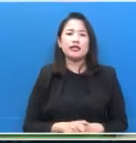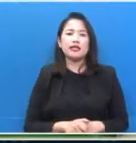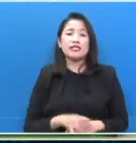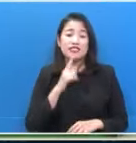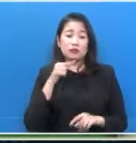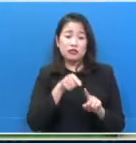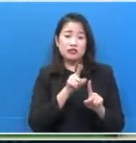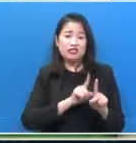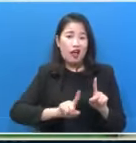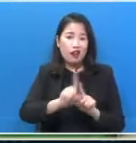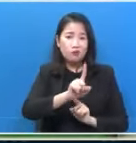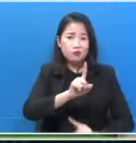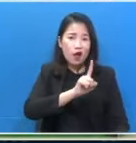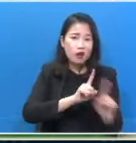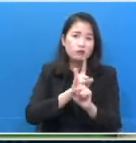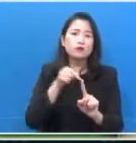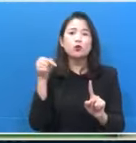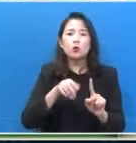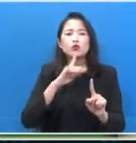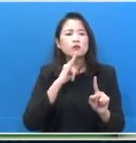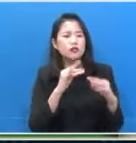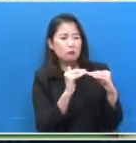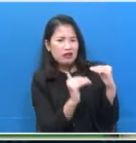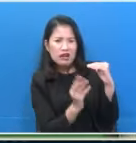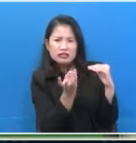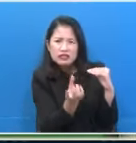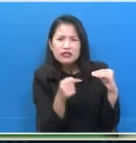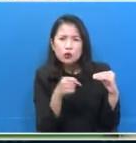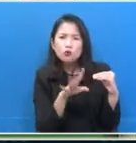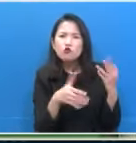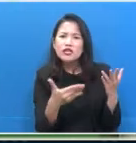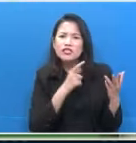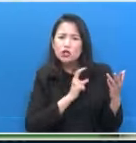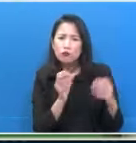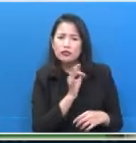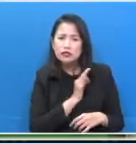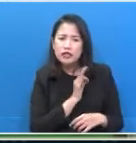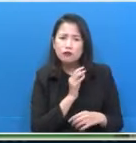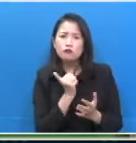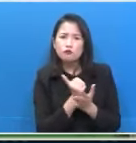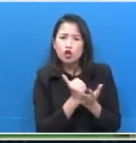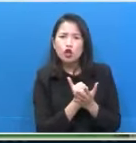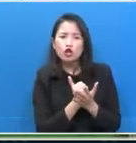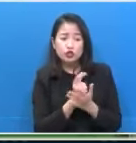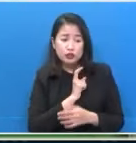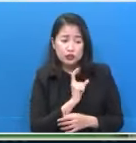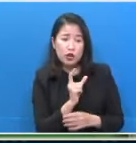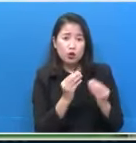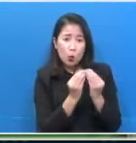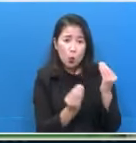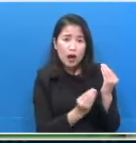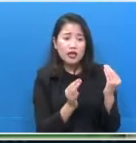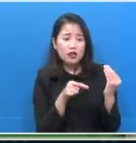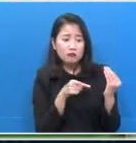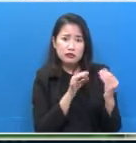Salib-menyalib ini dengan margin yang masih sangat tipis ini juga karena belum ada sosok cawapres yang bersanding, yang fix begitu ditentukan